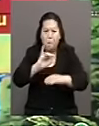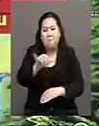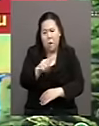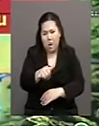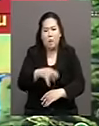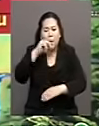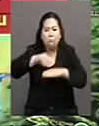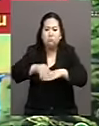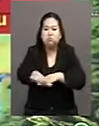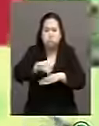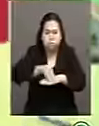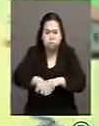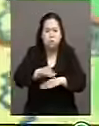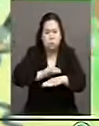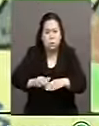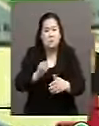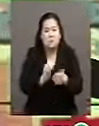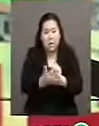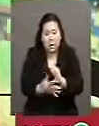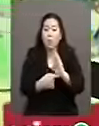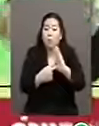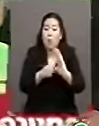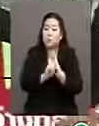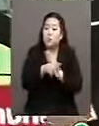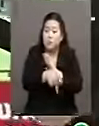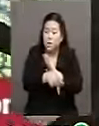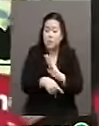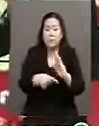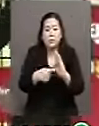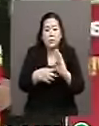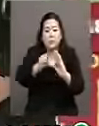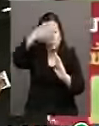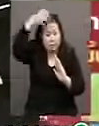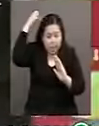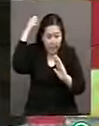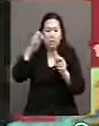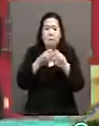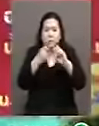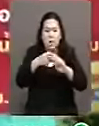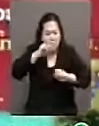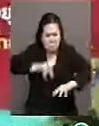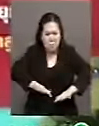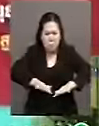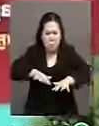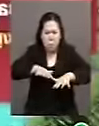การมืระบายน้ำทำให้พื้นที่ไม่วาจะเป็สุภาบุรีสิงบุรียเฉิญกัสันการณ